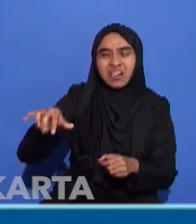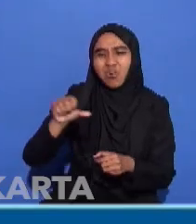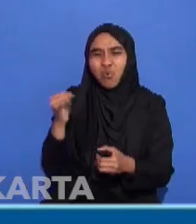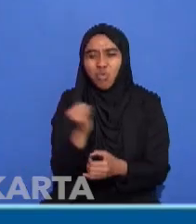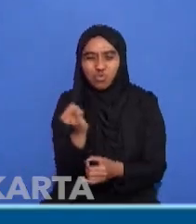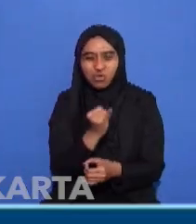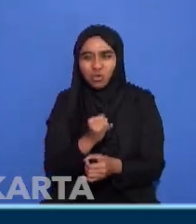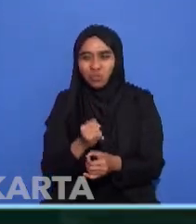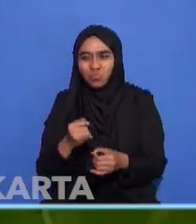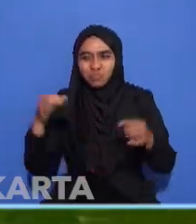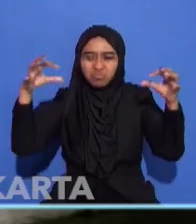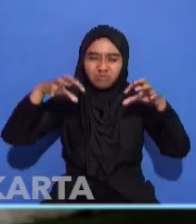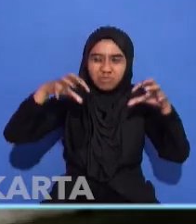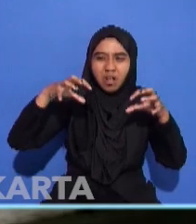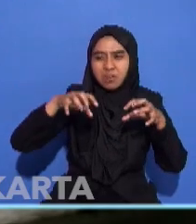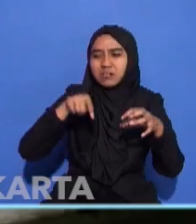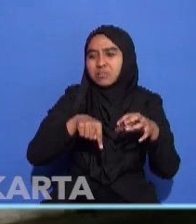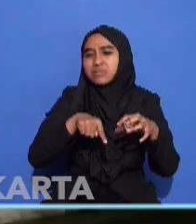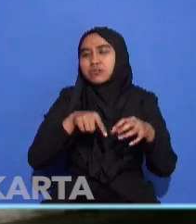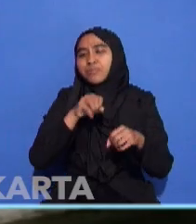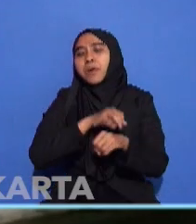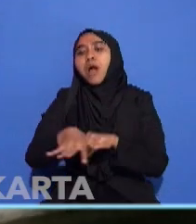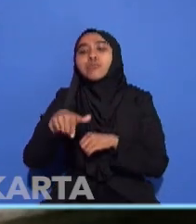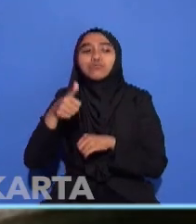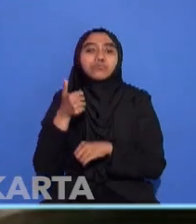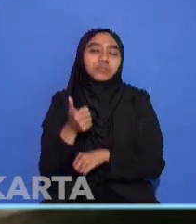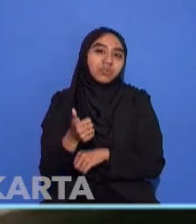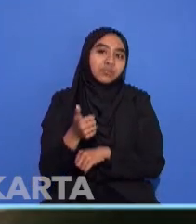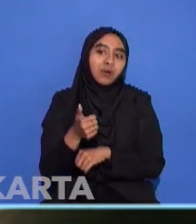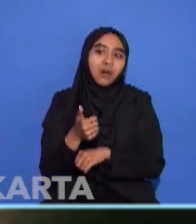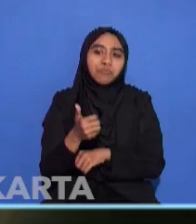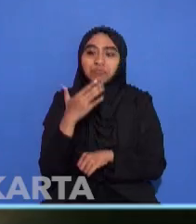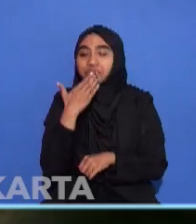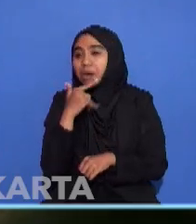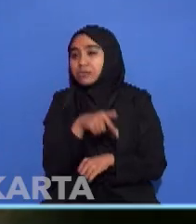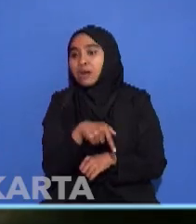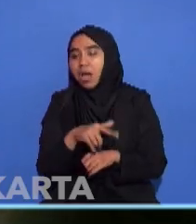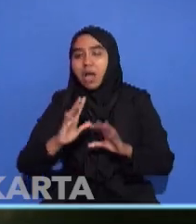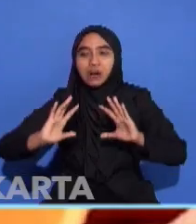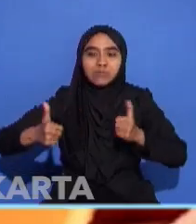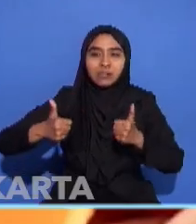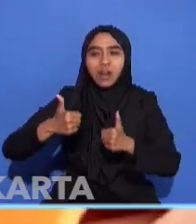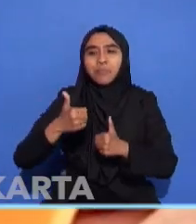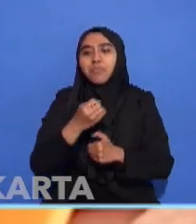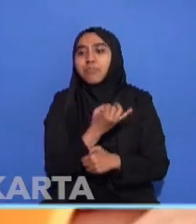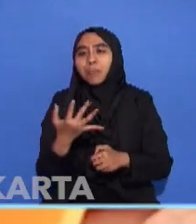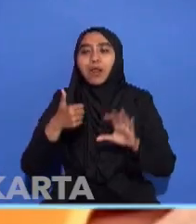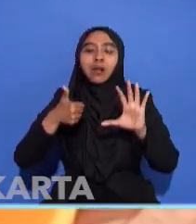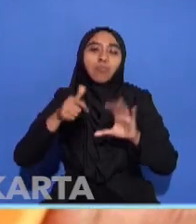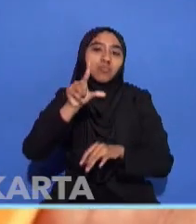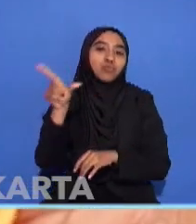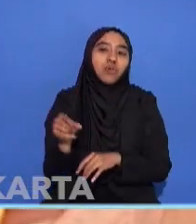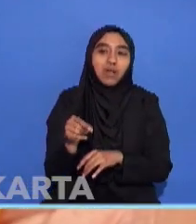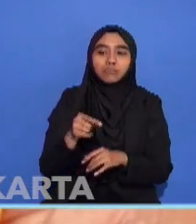asam ingkang Inggil kolam gurameh meniko sampun sagetipun panen ing jongkok Dal 6 bulan lansia godipun